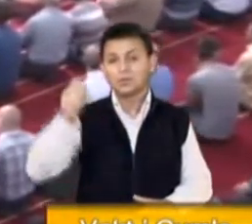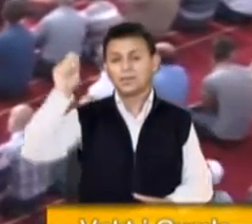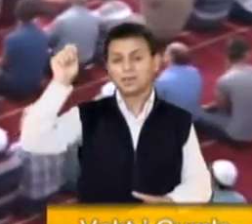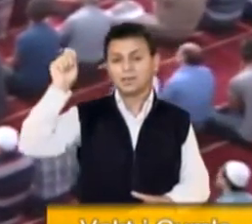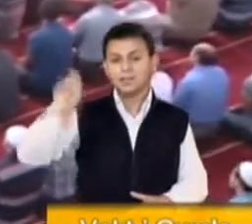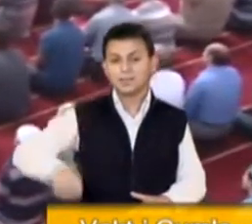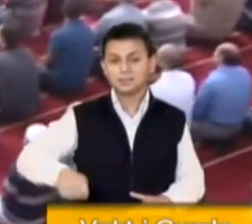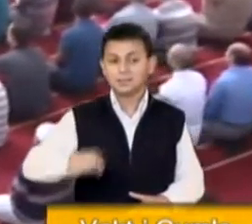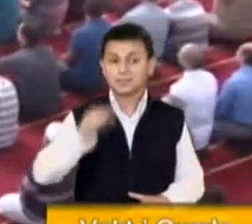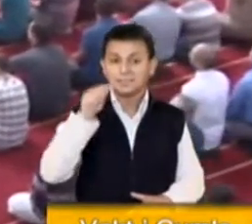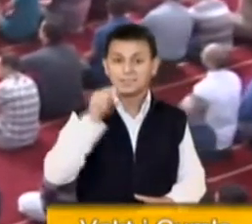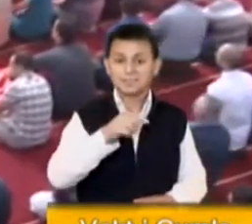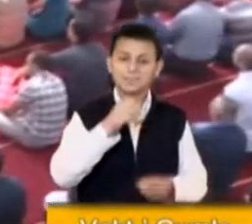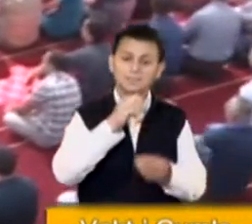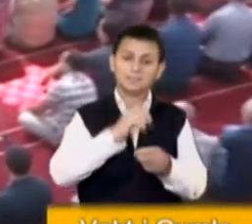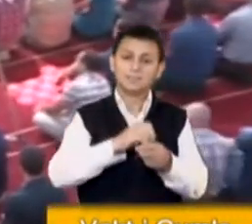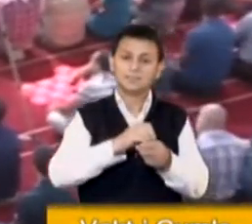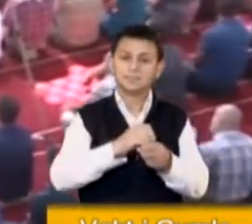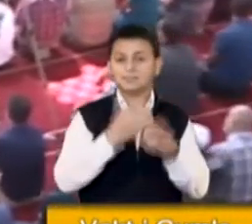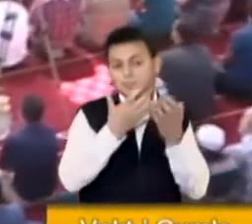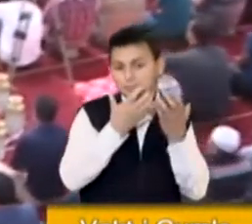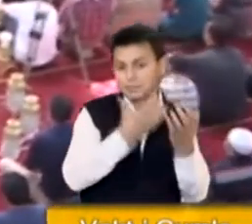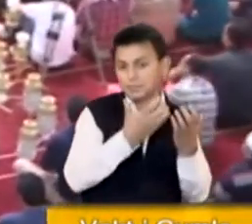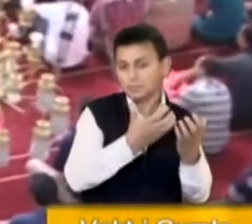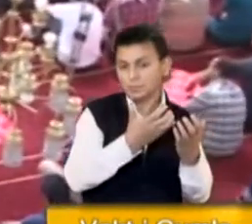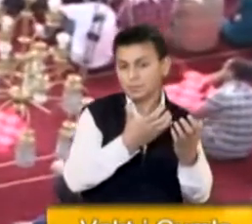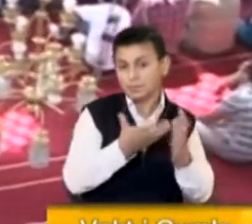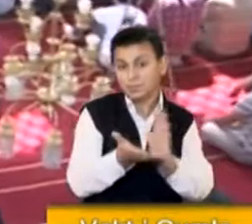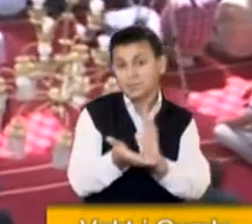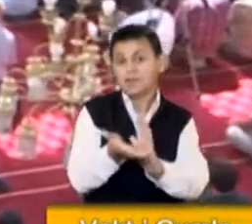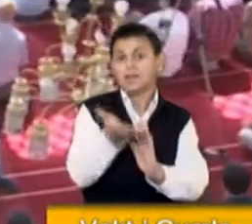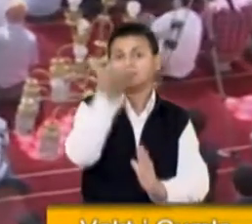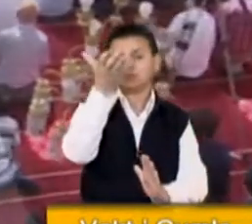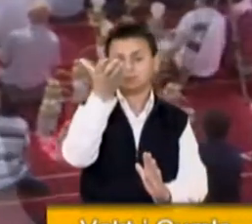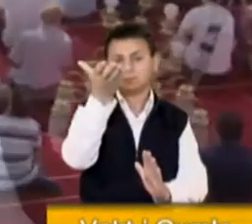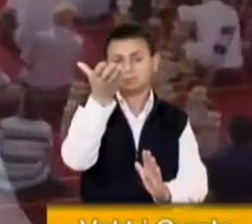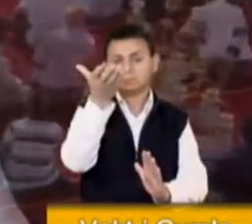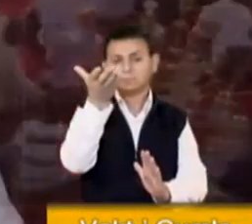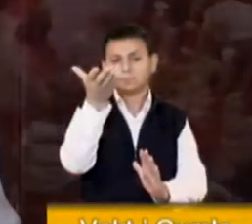artırırız, nimetlerimi artırırım buyuruyor Allahu Zülcelal. Muhterem müminler,